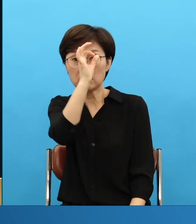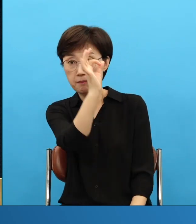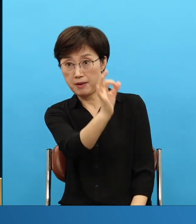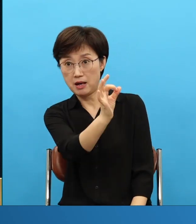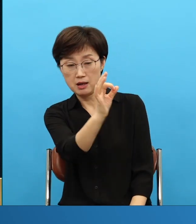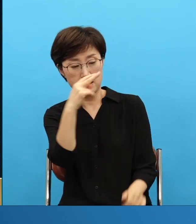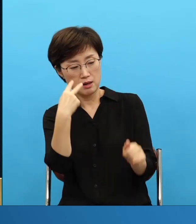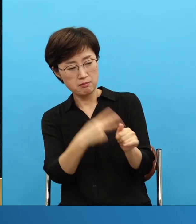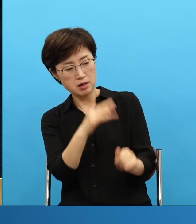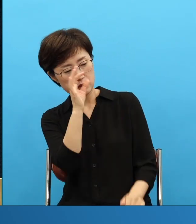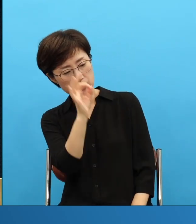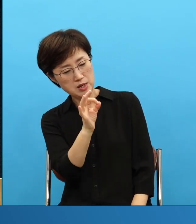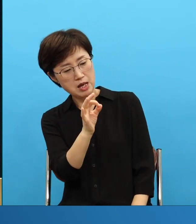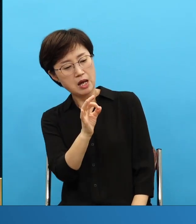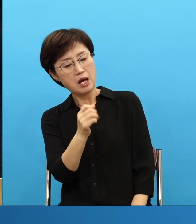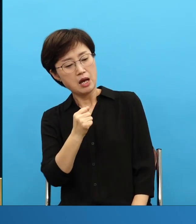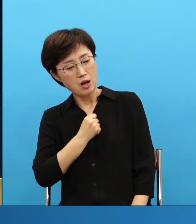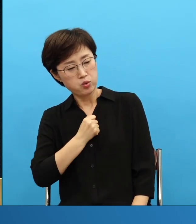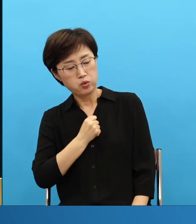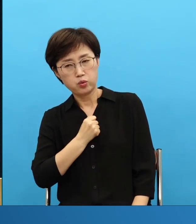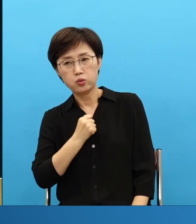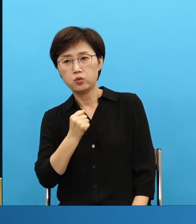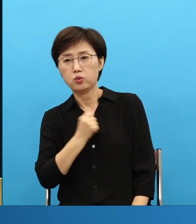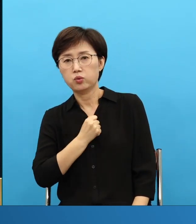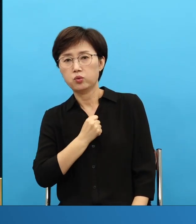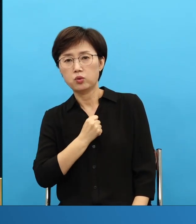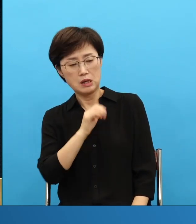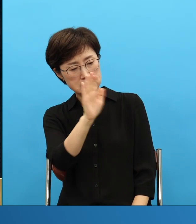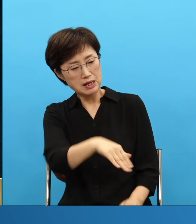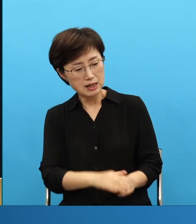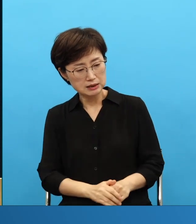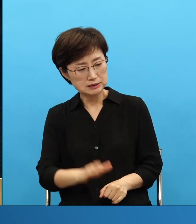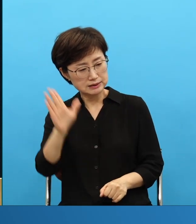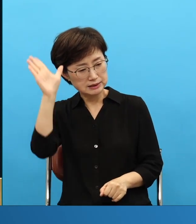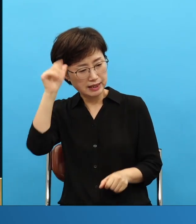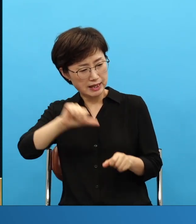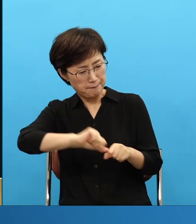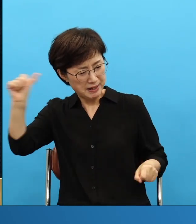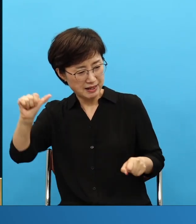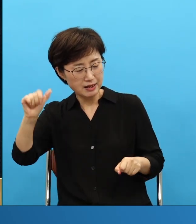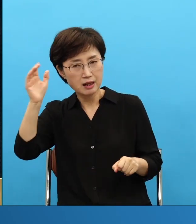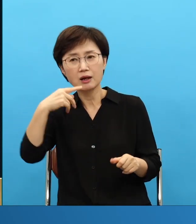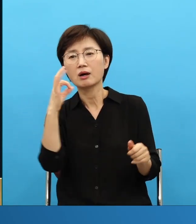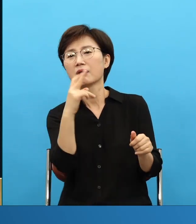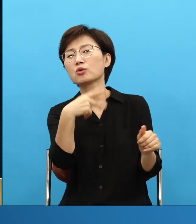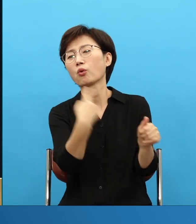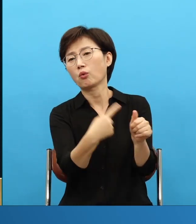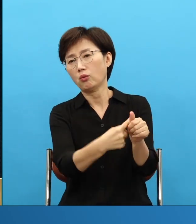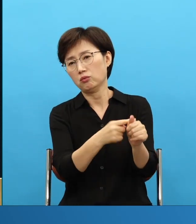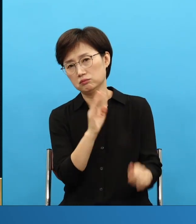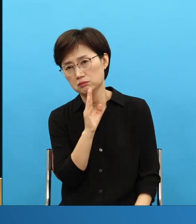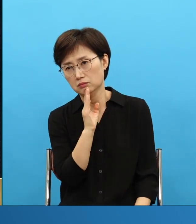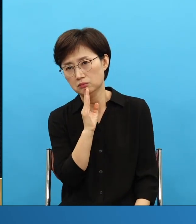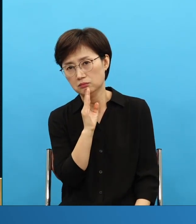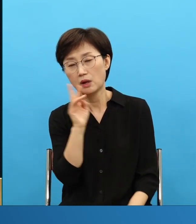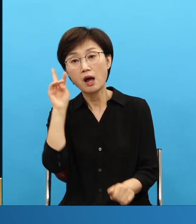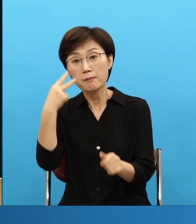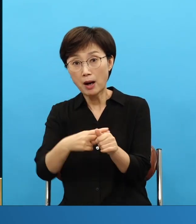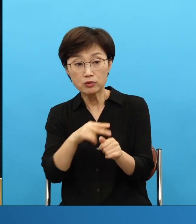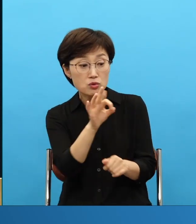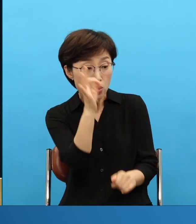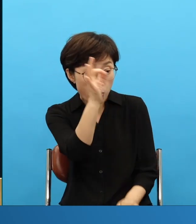맞아 우리 말로 참 쌍말로 야 걔 같은 놈아 이 말이요 지금. So he's lashing out. He's referring to them in a